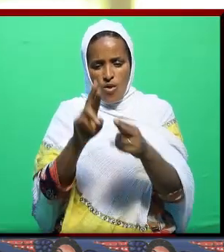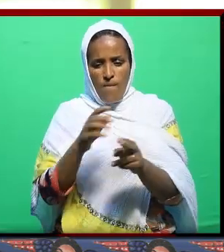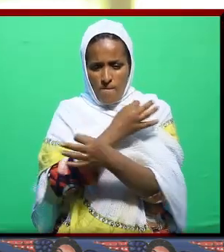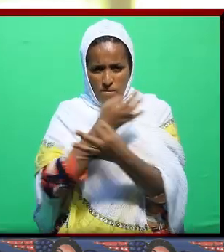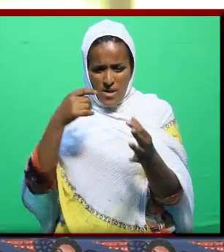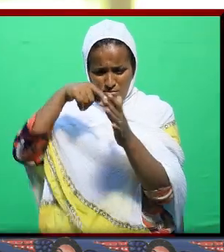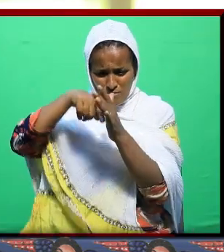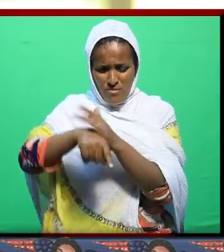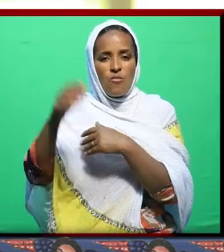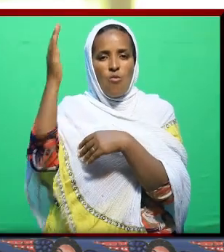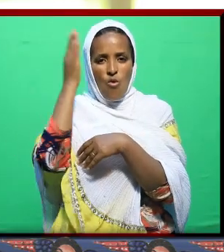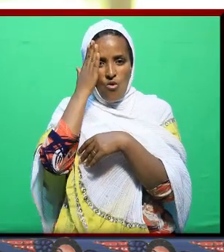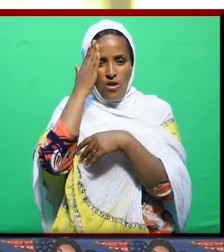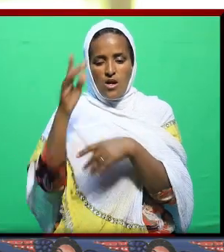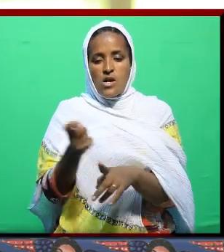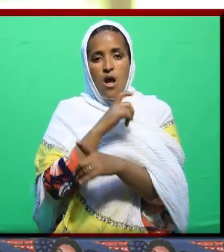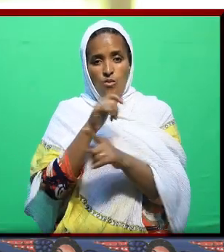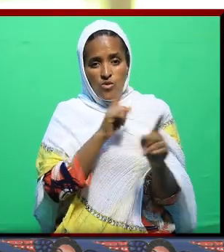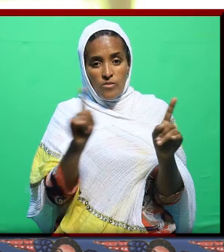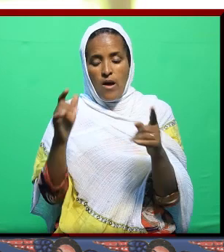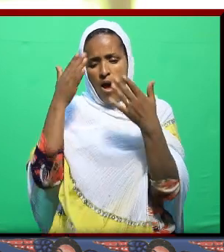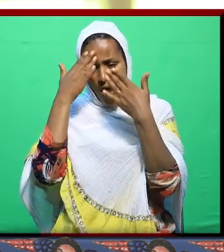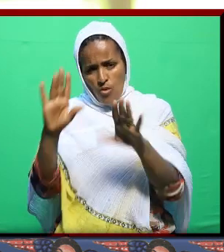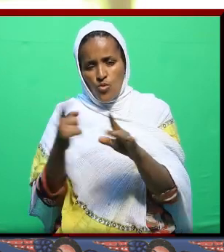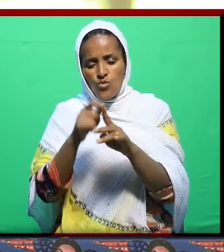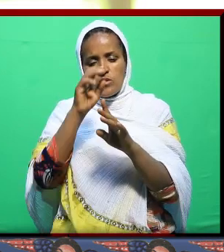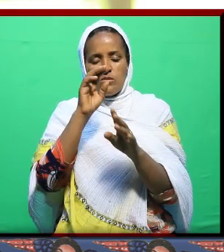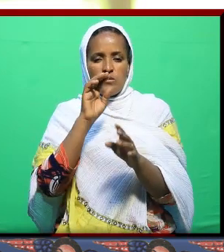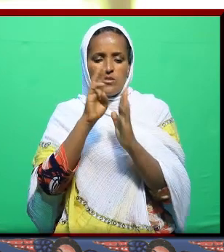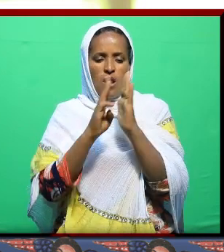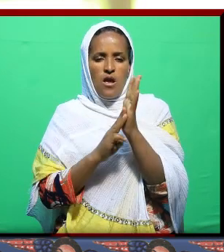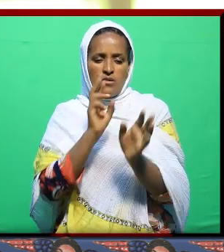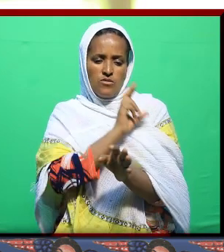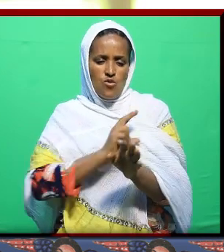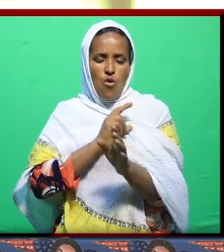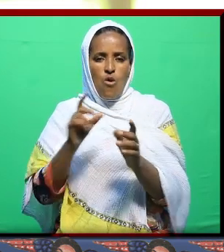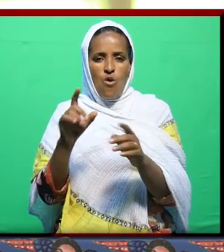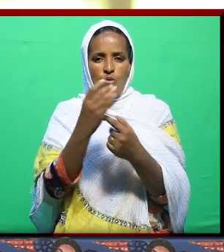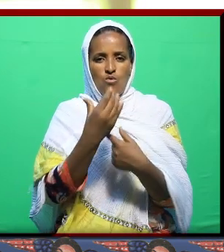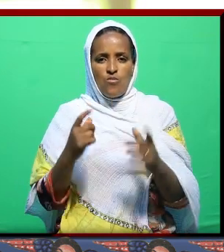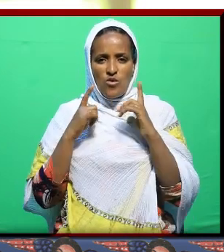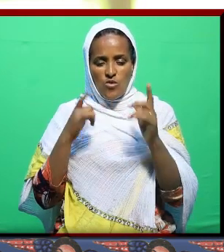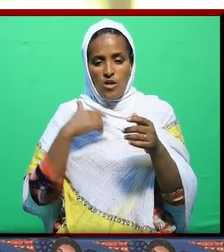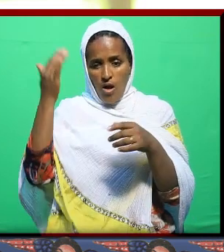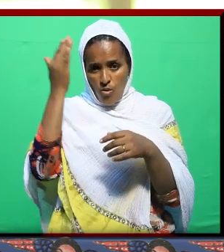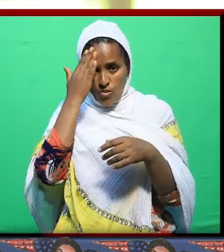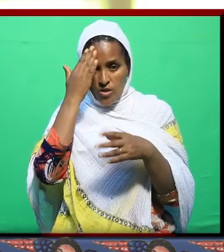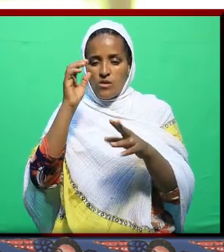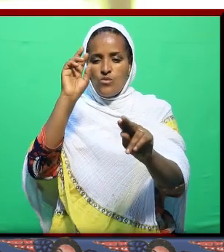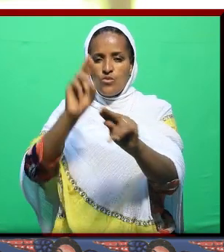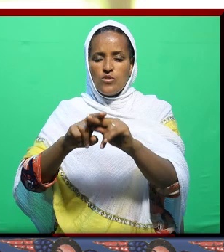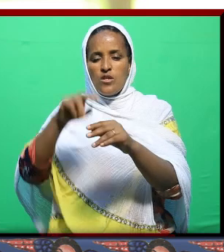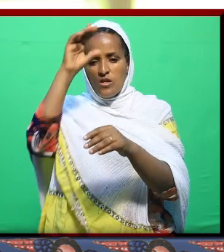ከገቡ ጥልቅ ብሎ ውቀት ውስጥ መግባት ነው። አለበለዚያም ደግሞ አላውቂ ሆኖ ጨዋ ሆኖ መኖር ነው። ካወቅን ደግሞ